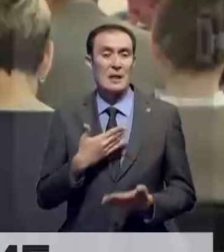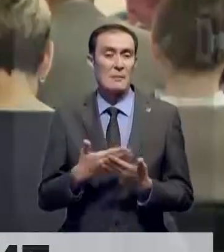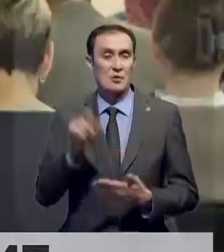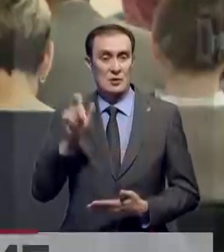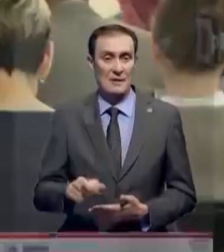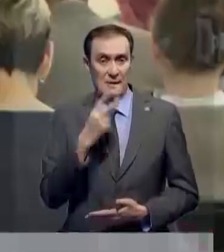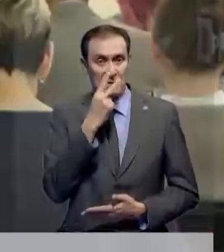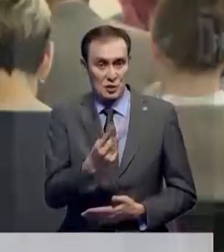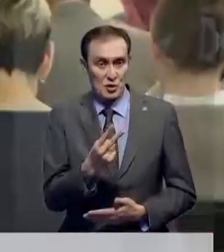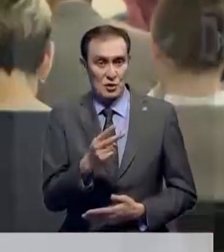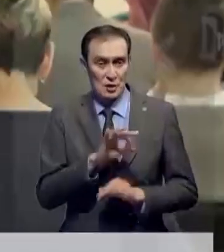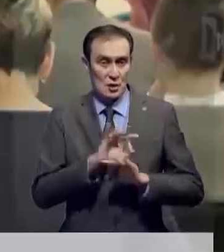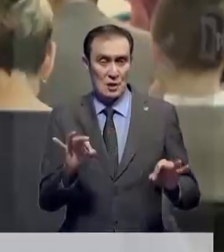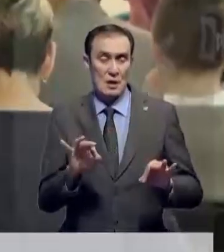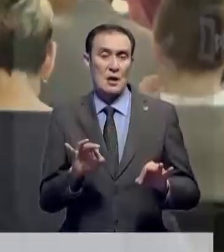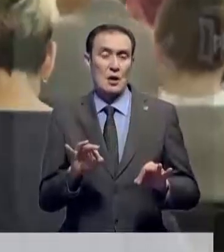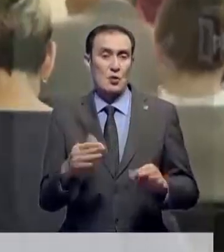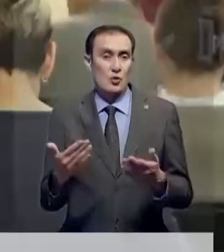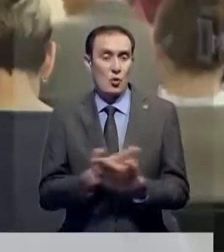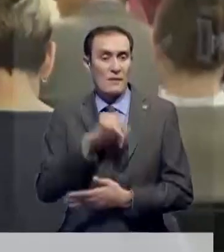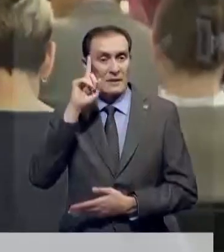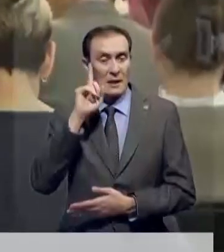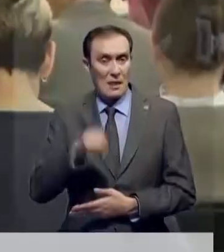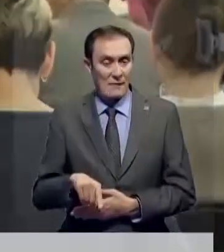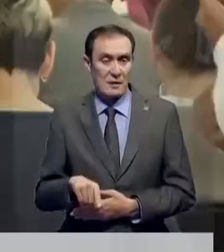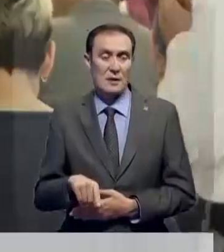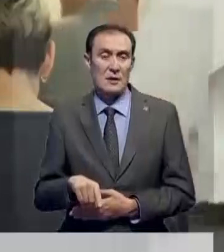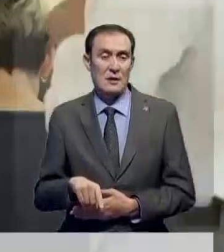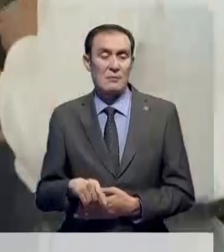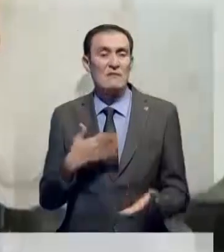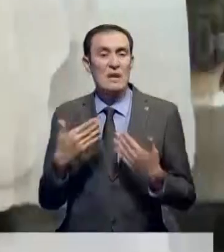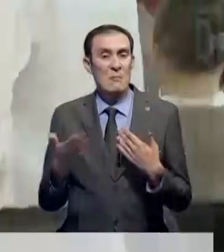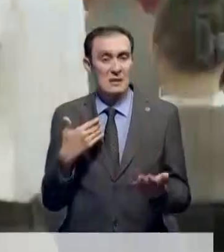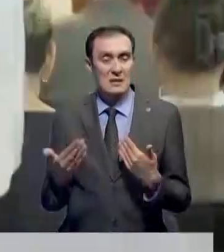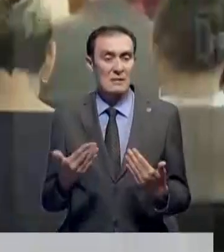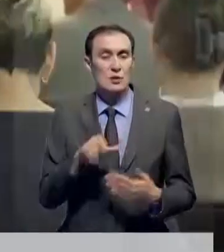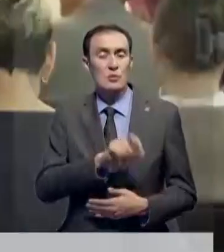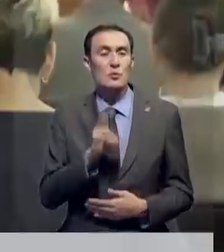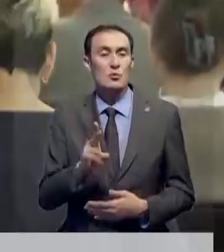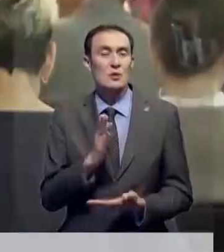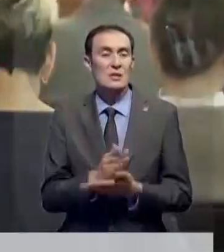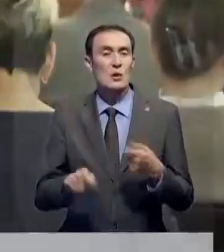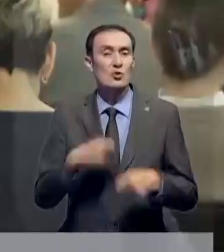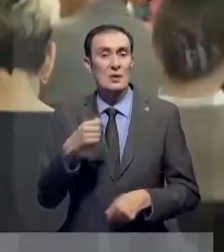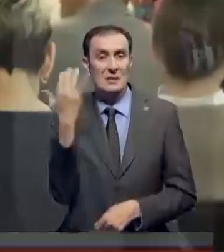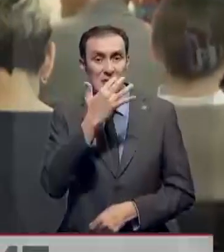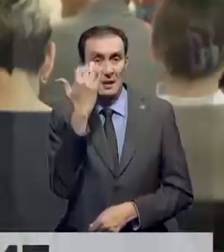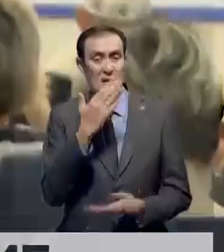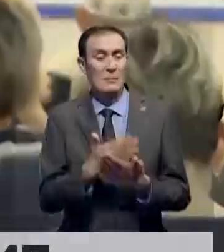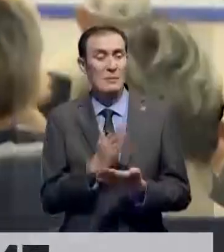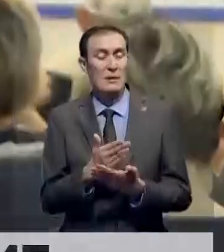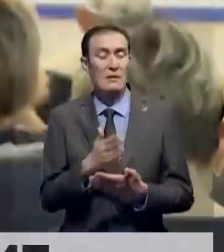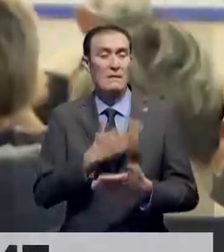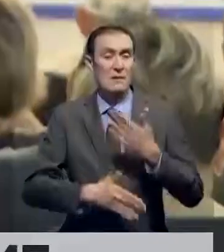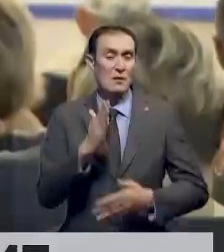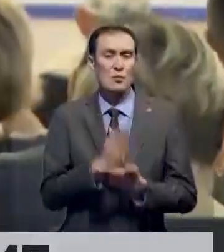человек видящий, получила вот именно новые навыки, именно взаимодействие с людьми, у которых есть нарушение зрения, да, вот инвалидности.